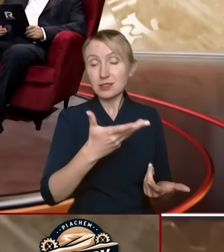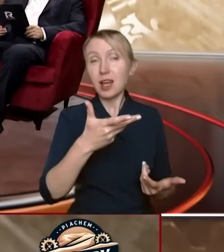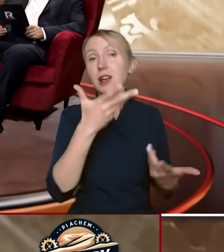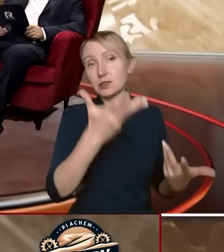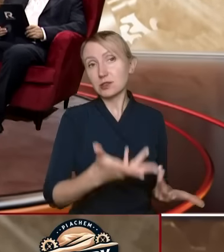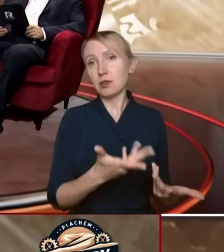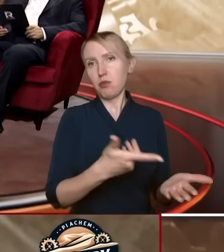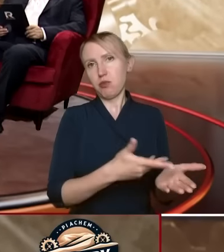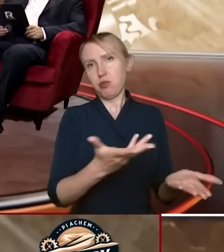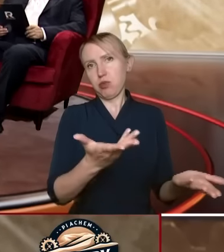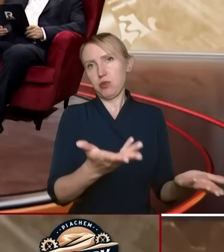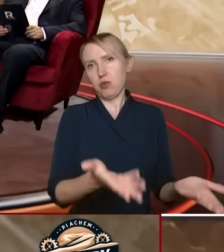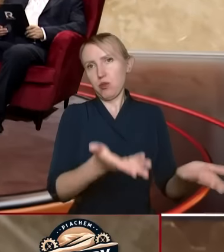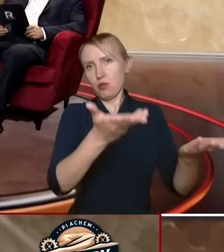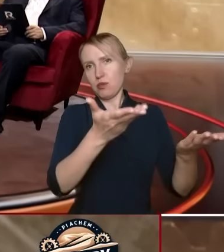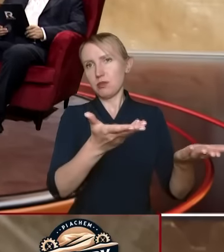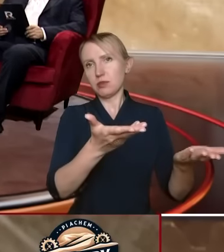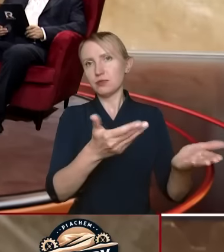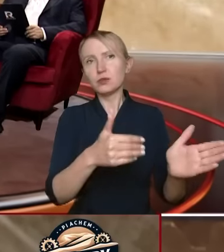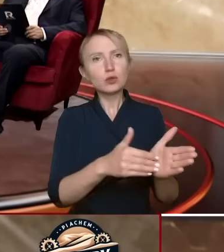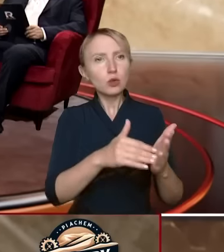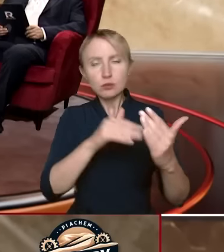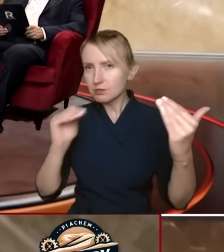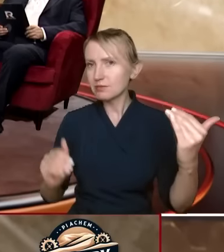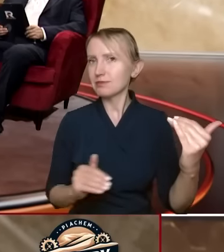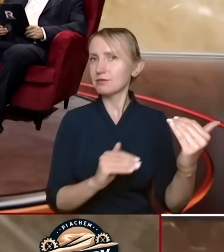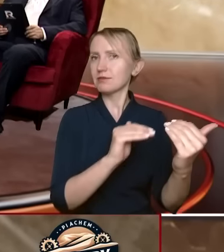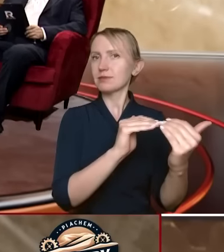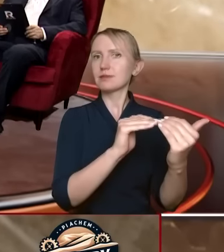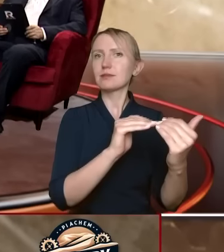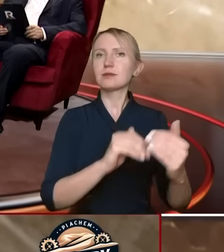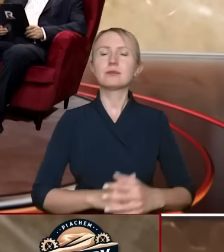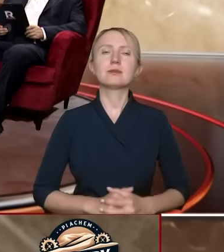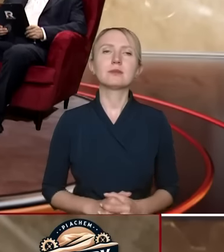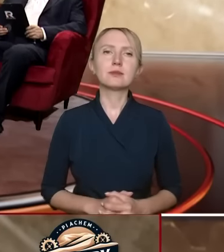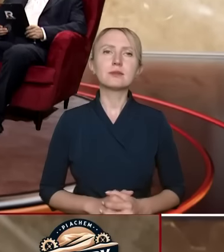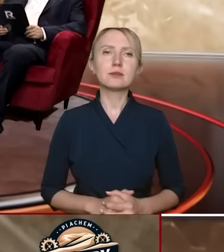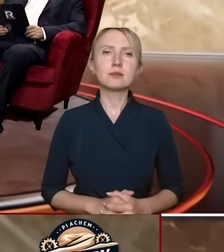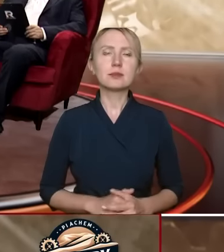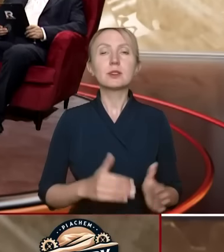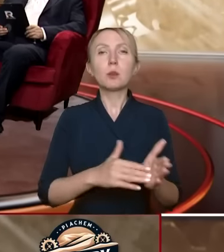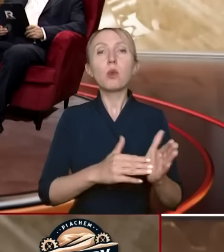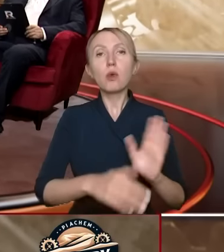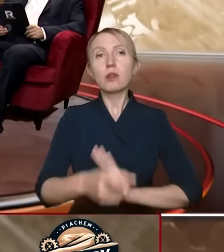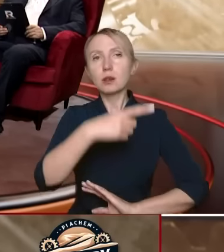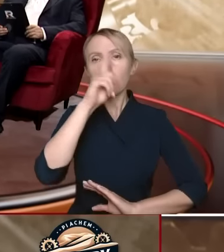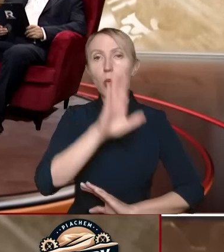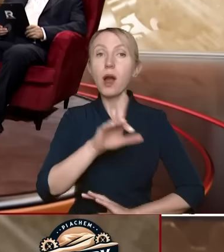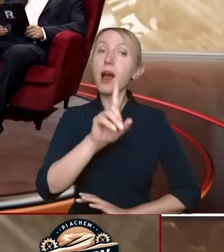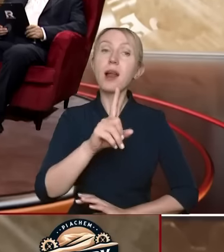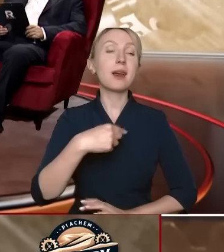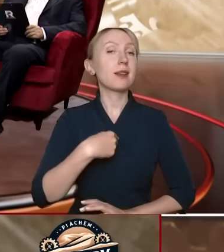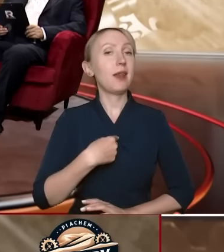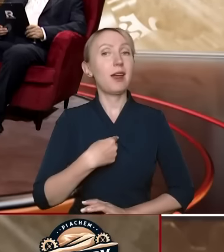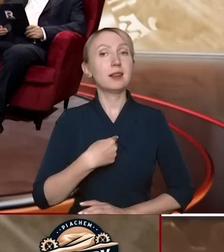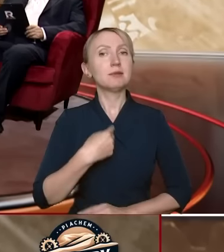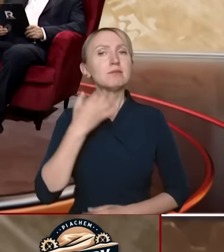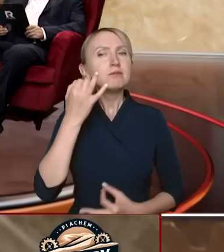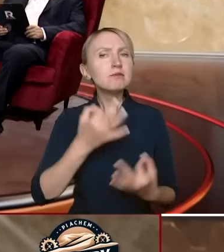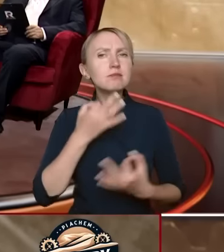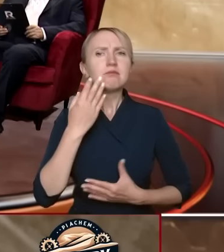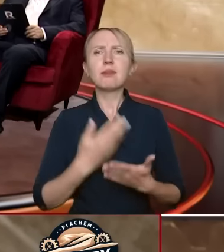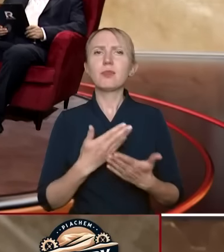tacy postępowi, no to trzeba wyjść naprzeciw tym oczekiwaniom społecznym. Natomiast ja nadal się zastanawiam, dlaczego